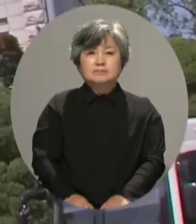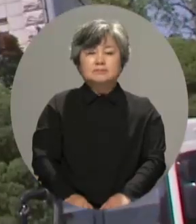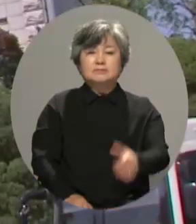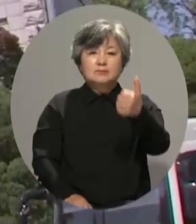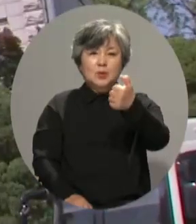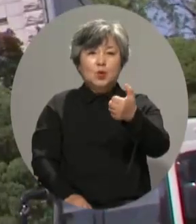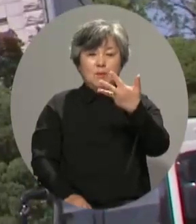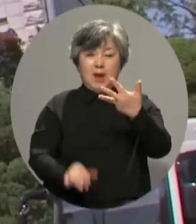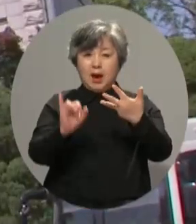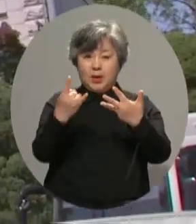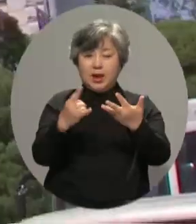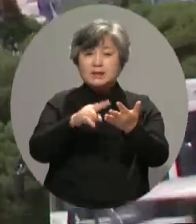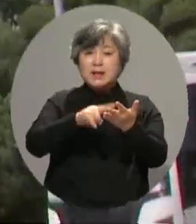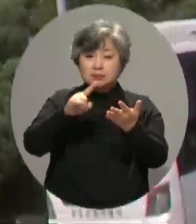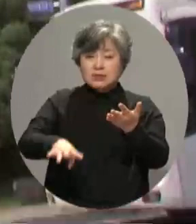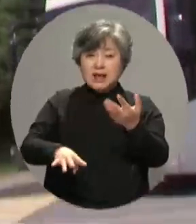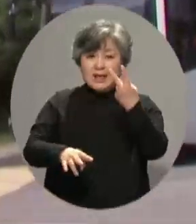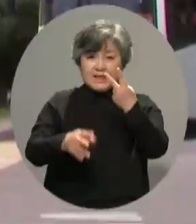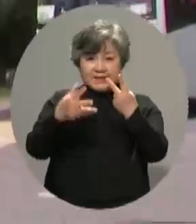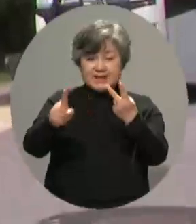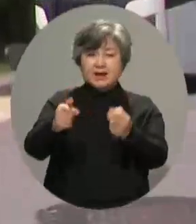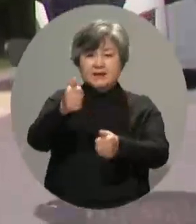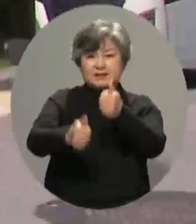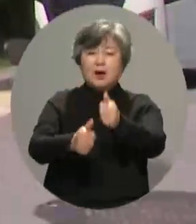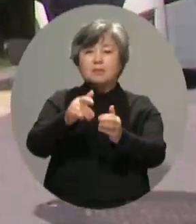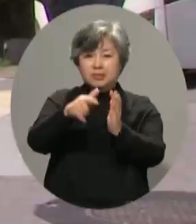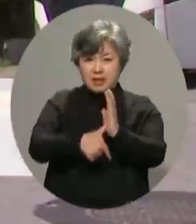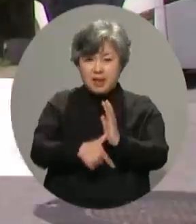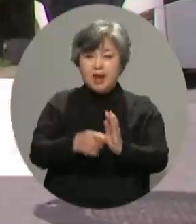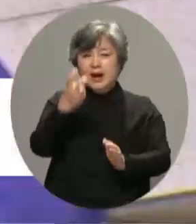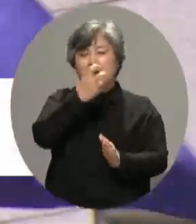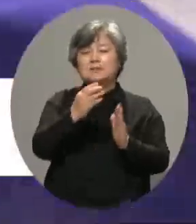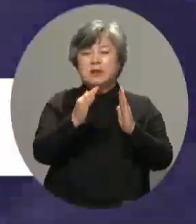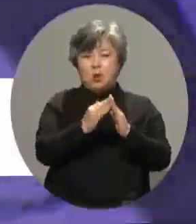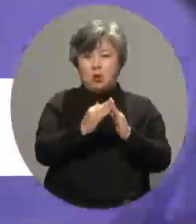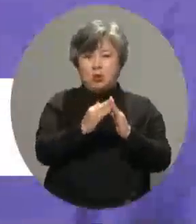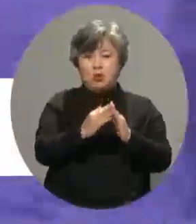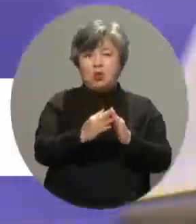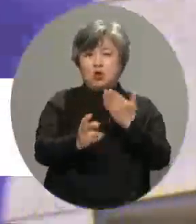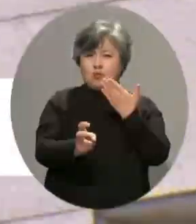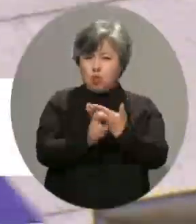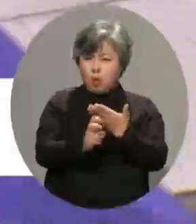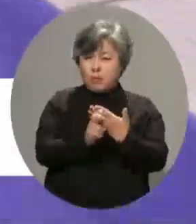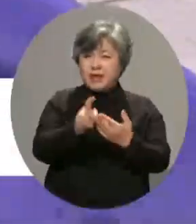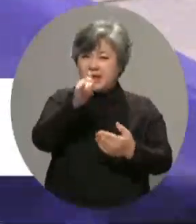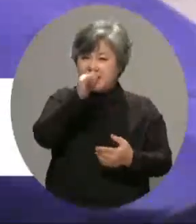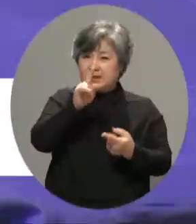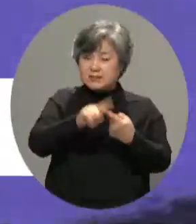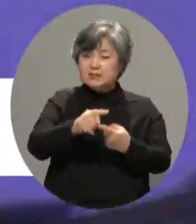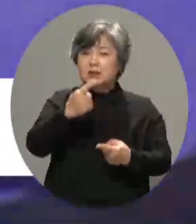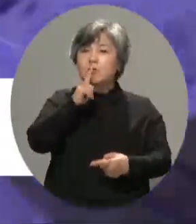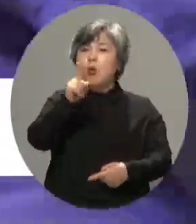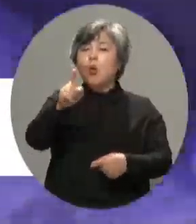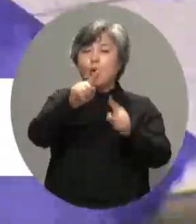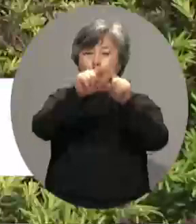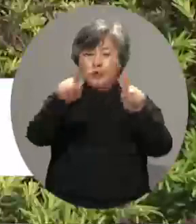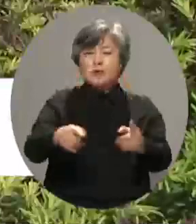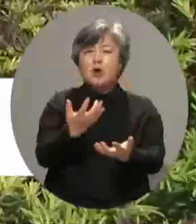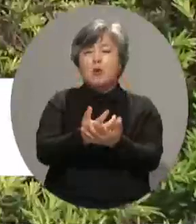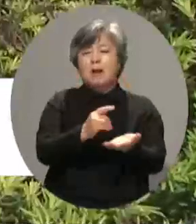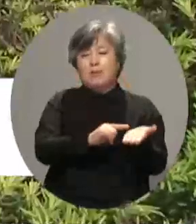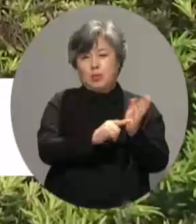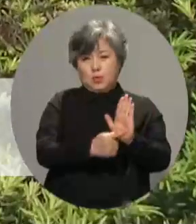재호 18의 세무사 2차 시험에 대한 02 감사에 착수한 감사원 위법 여부를 판단 1보 고사를 8 표했습니다